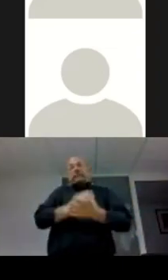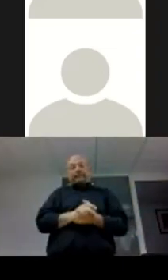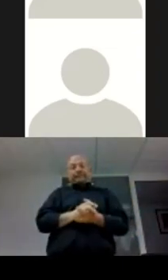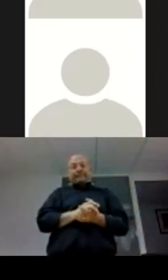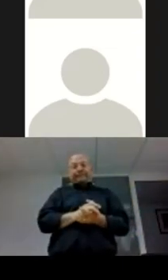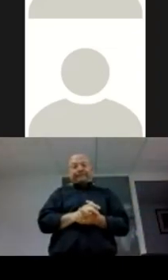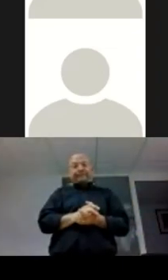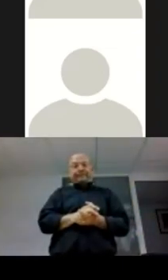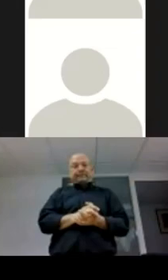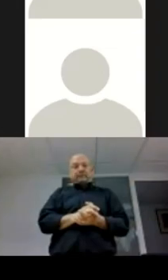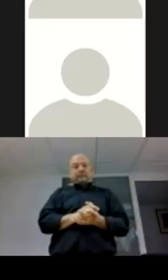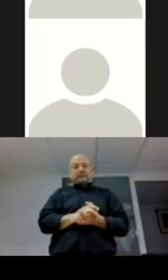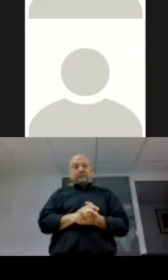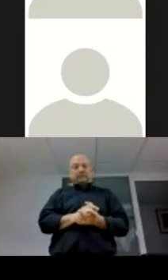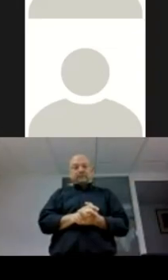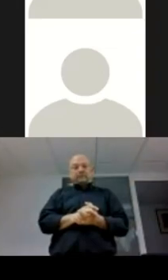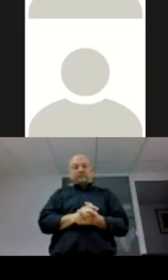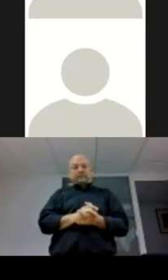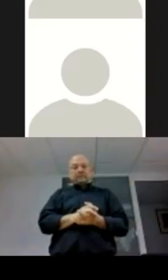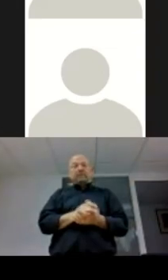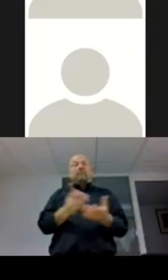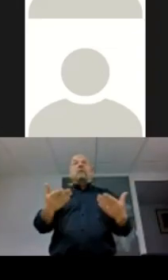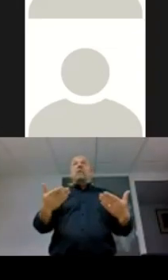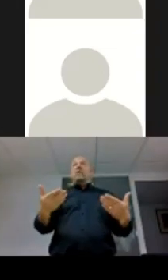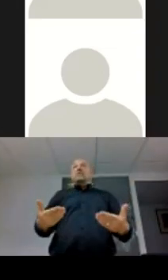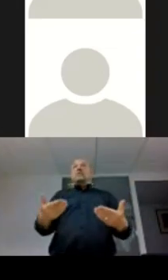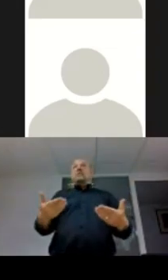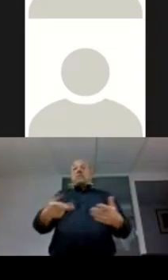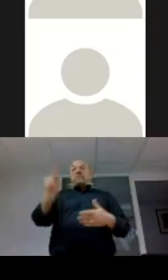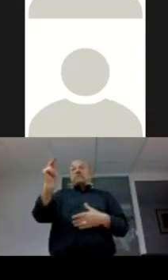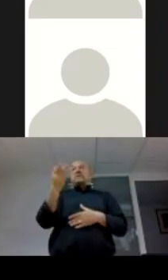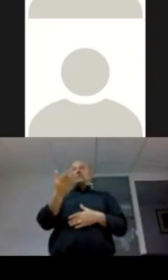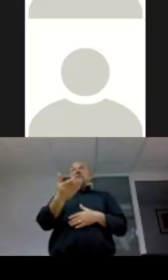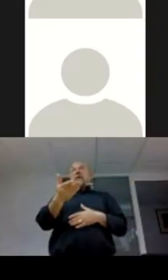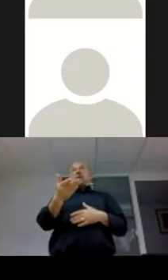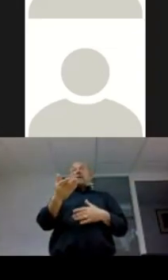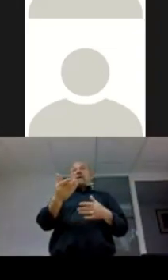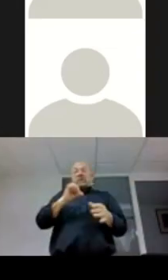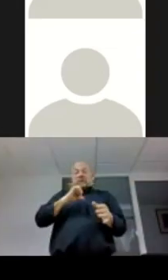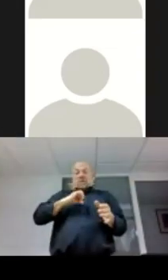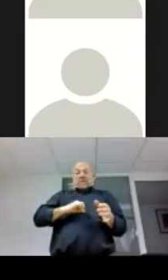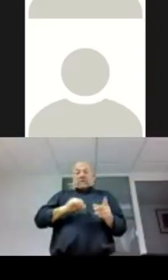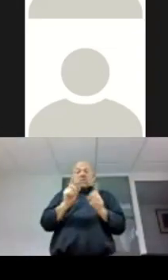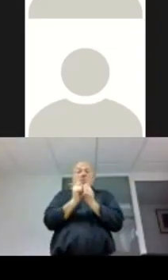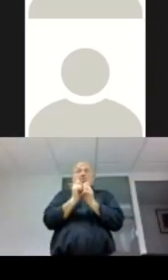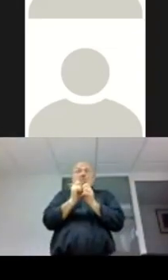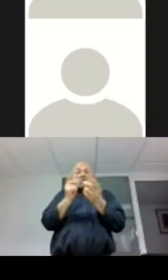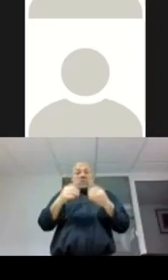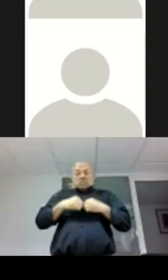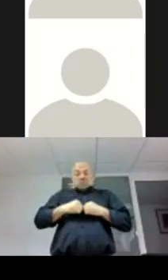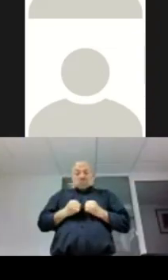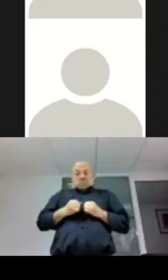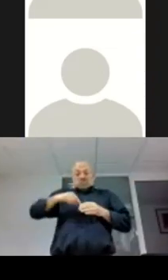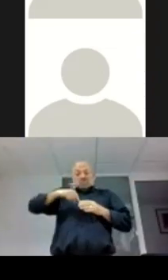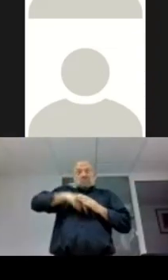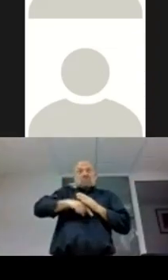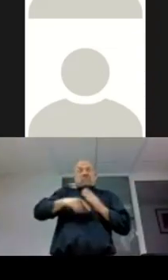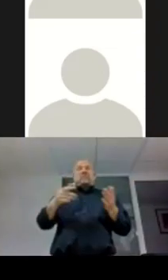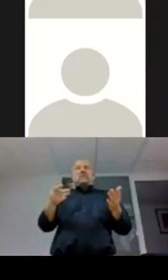ça, c'est ce qu'on appelle la chirurgie mini-invasive. Et vous voyez que à l'époque actuelle,